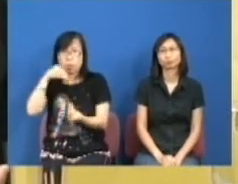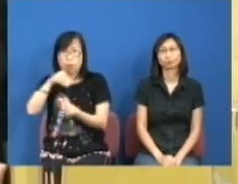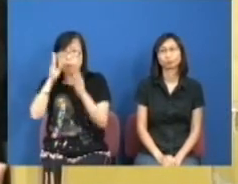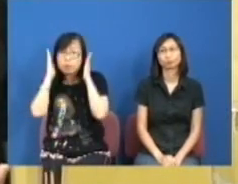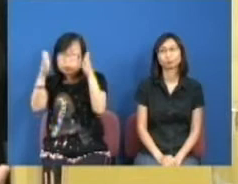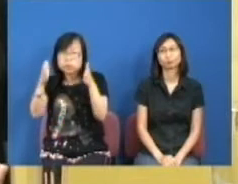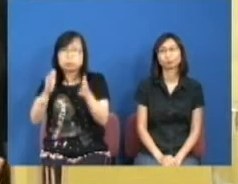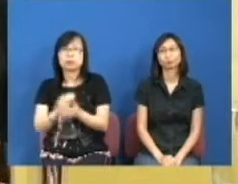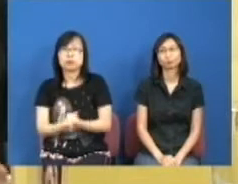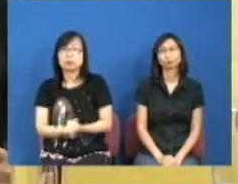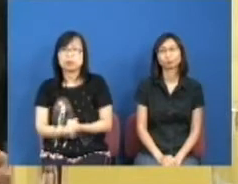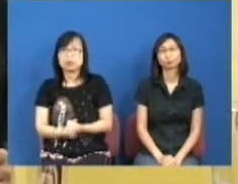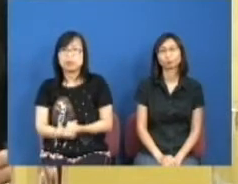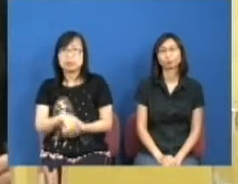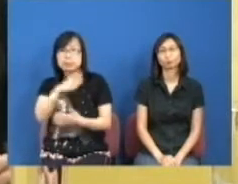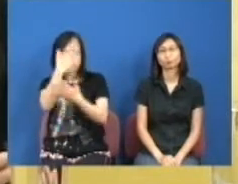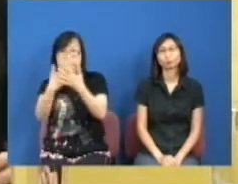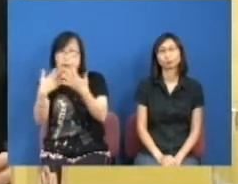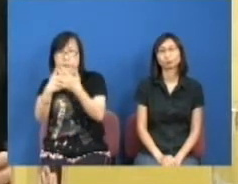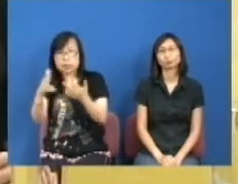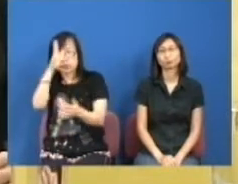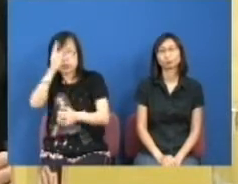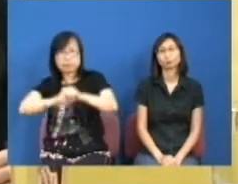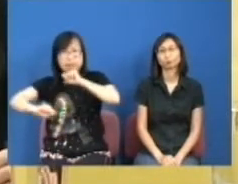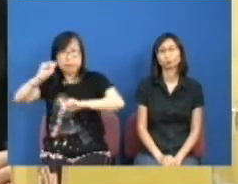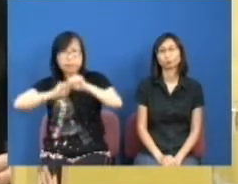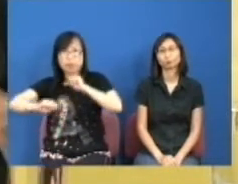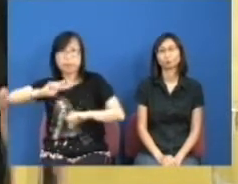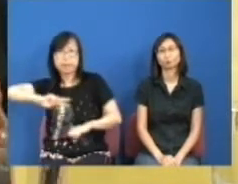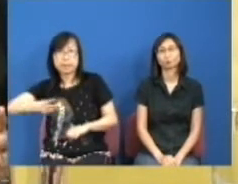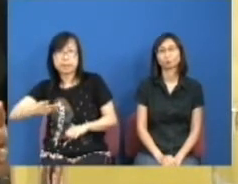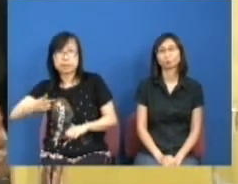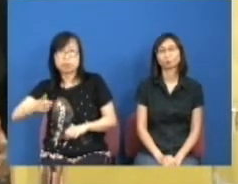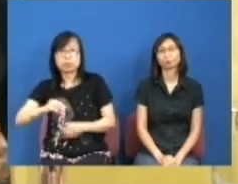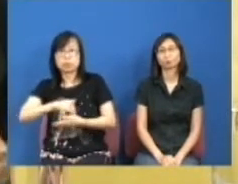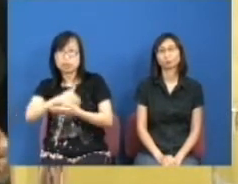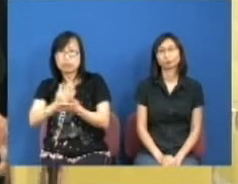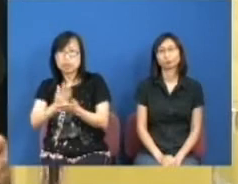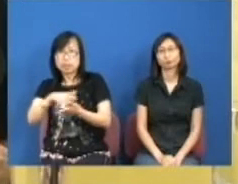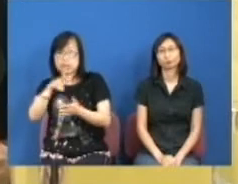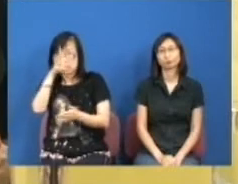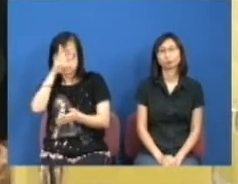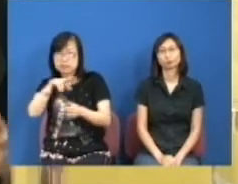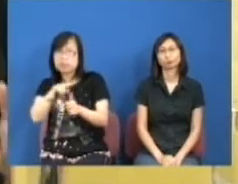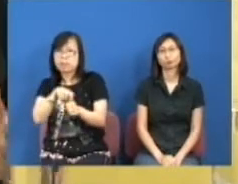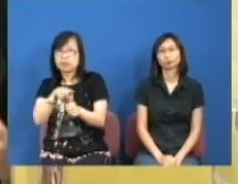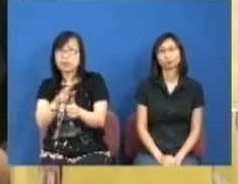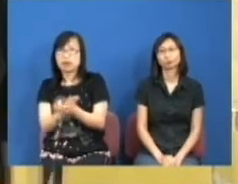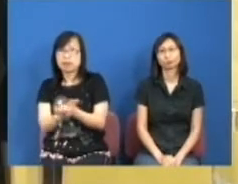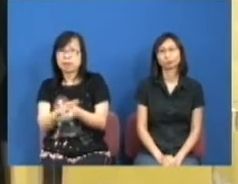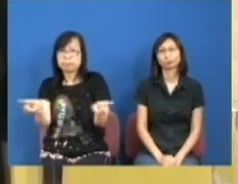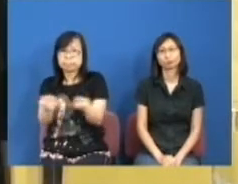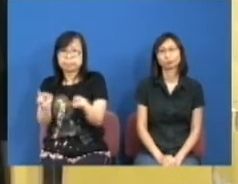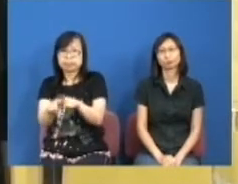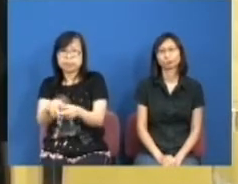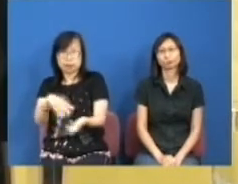就係我哋話點解網上政治行動咧變成同呢個具體嘅政治行動咧係息息相關，甚至係變成具